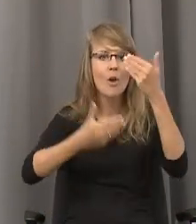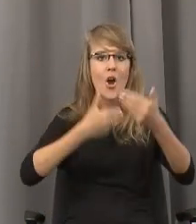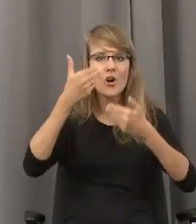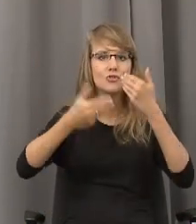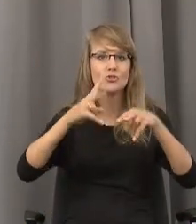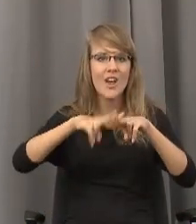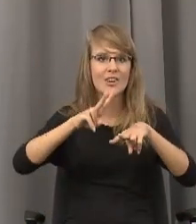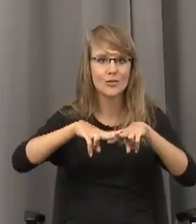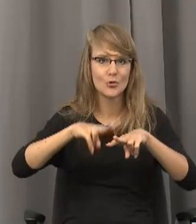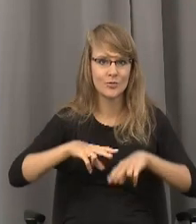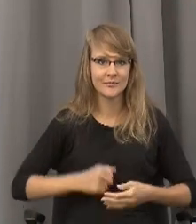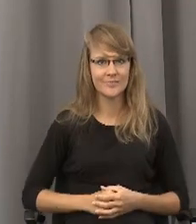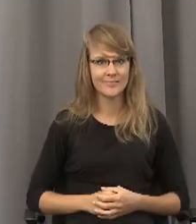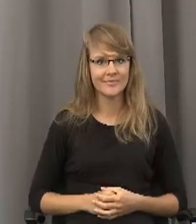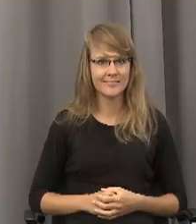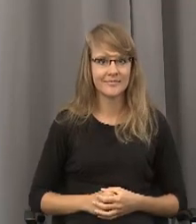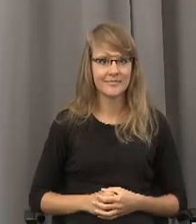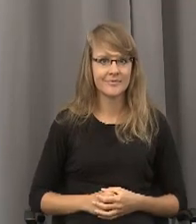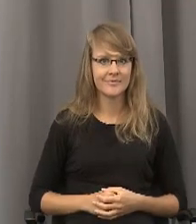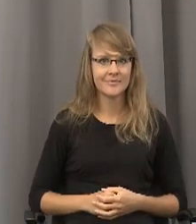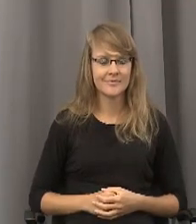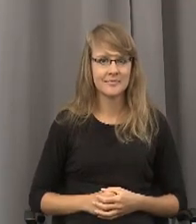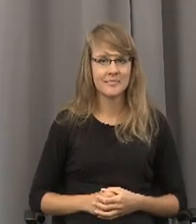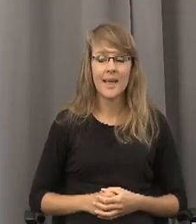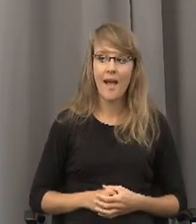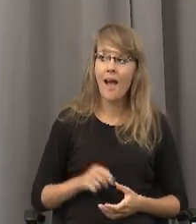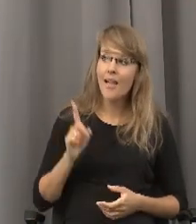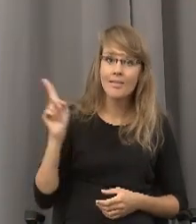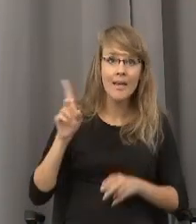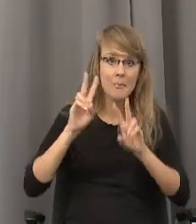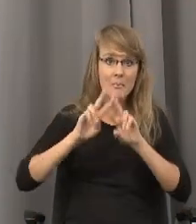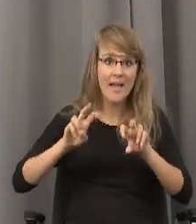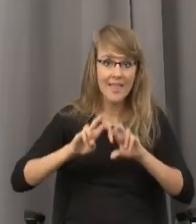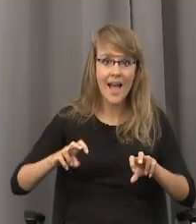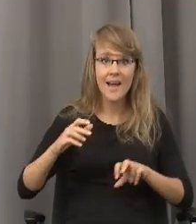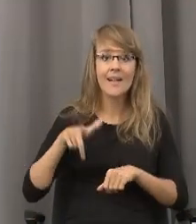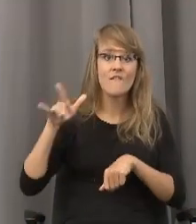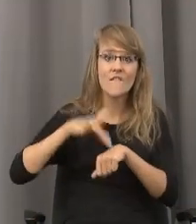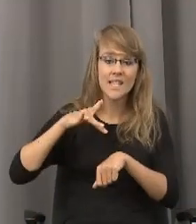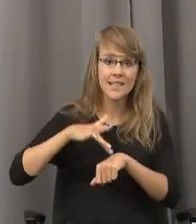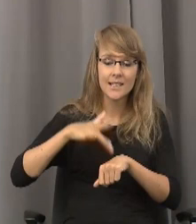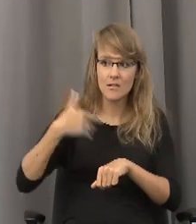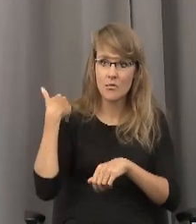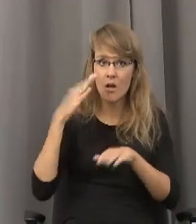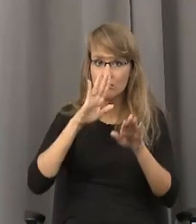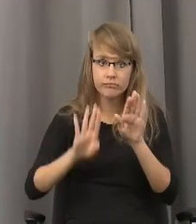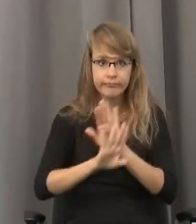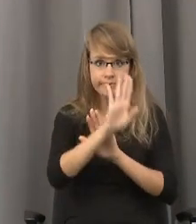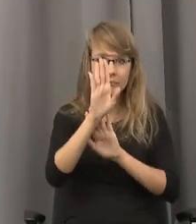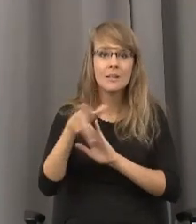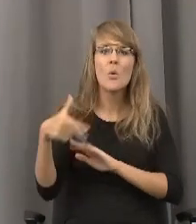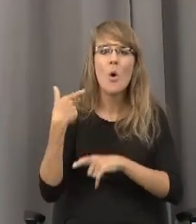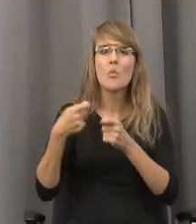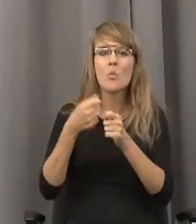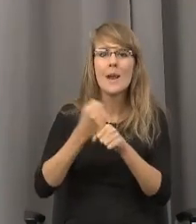też. Ja sobie pozwolę te badania, które tu państwu przedstawiłem, wyniki tych badań, we współpracy z